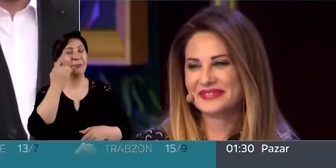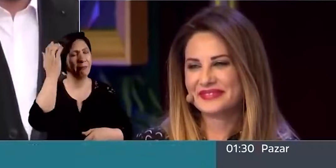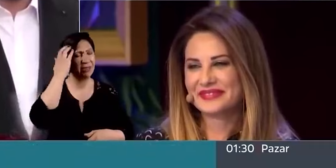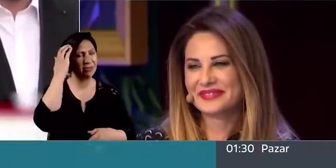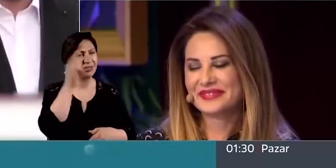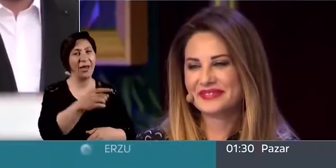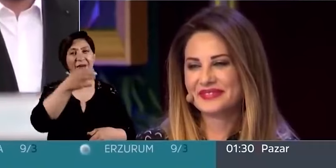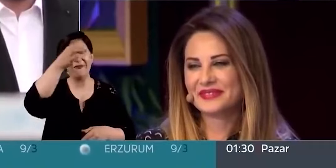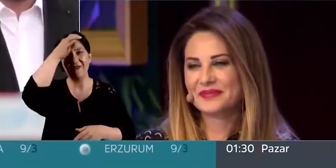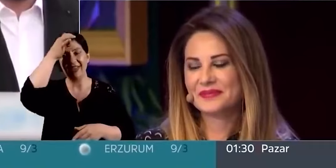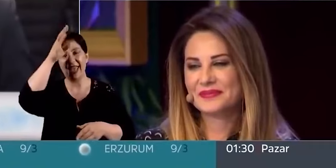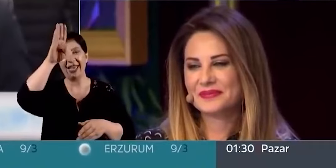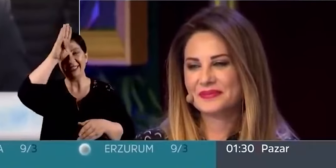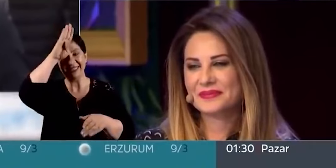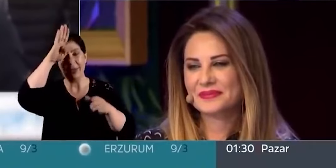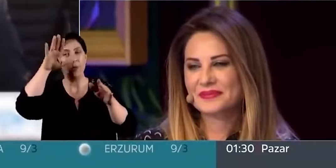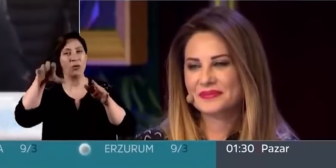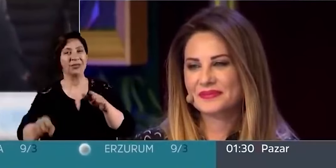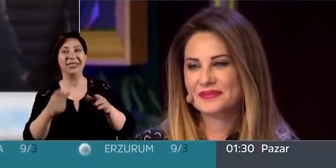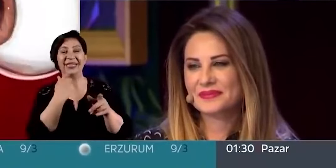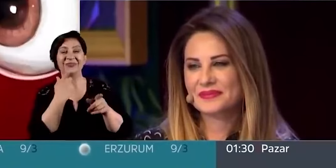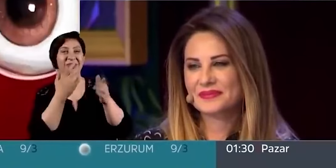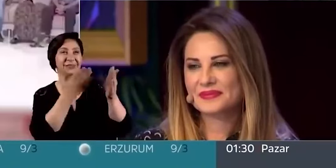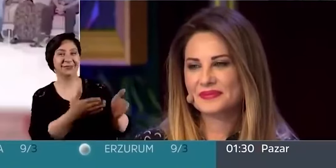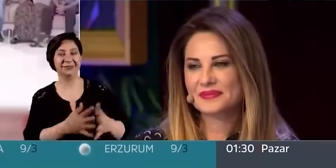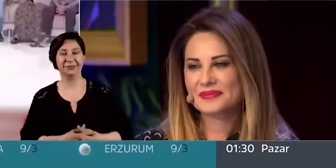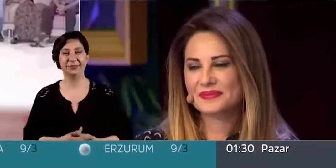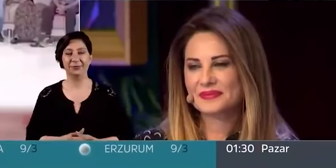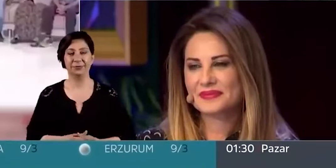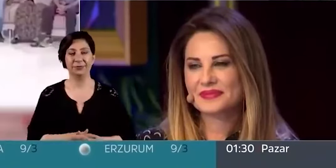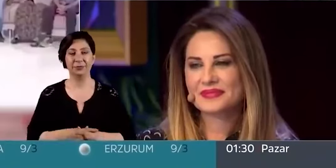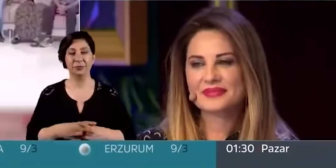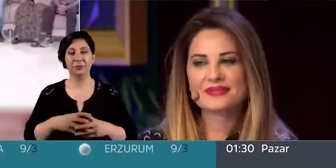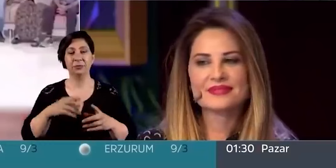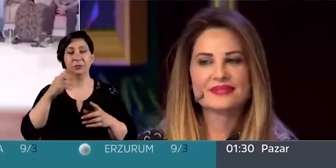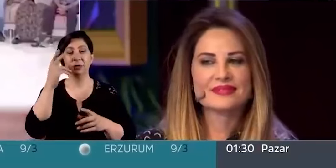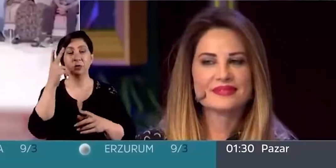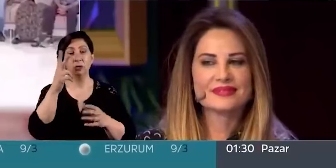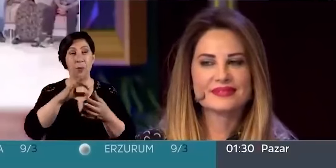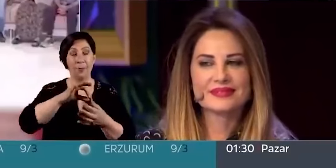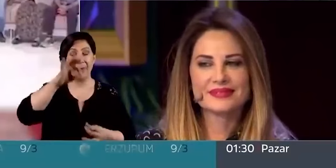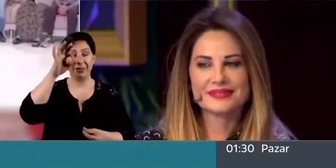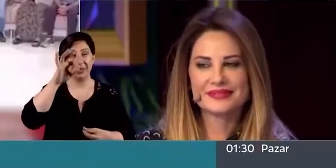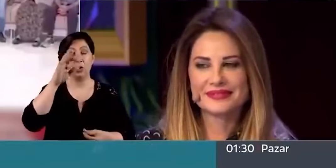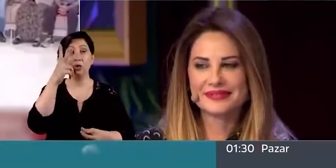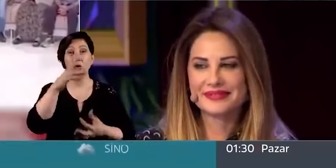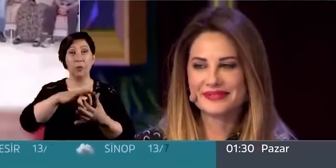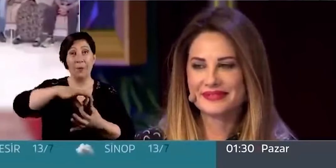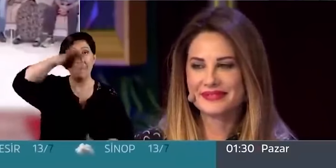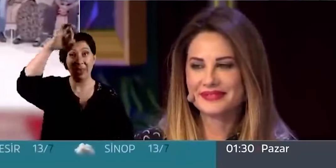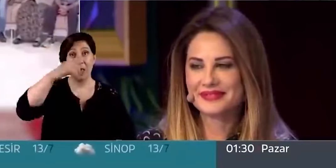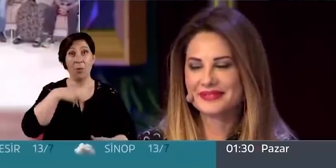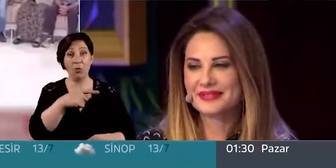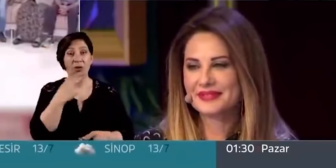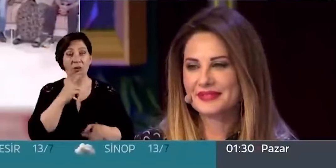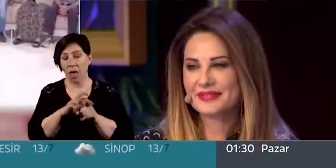başlasın. Fatih'in İstanbul'u fethettiği yaştasın. Metre kazan kalıyor, 3 metre kalıyor. 3 metreyi ben bu